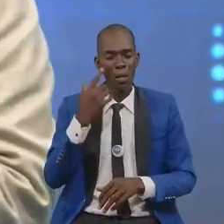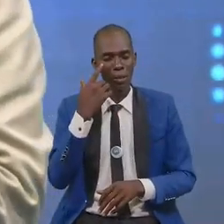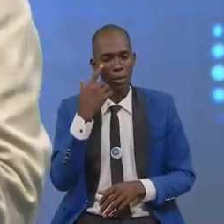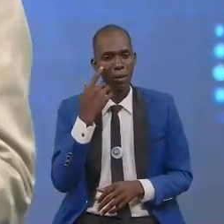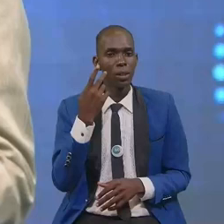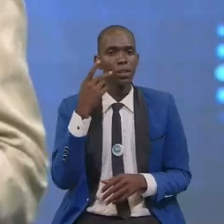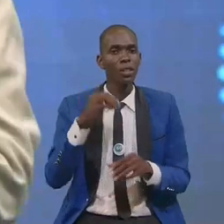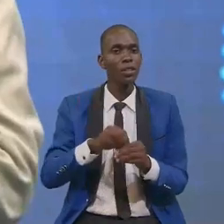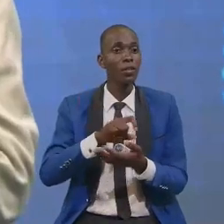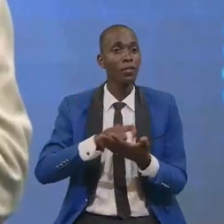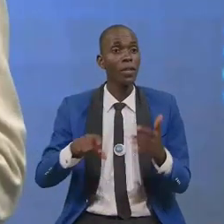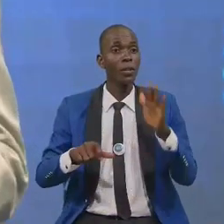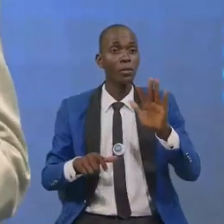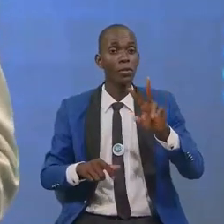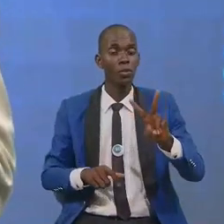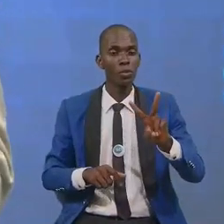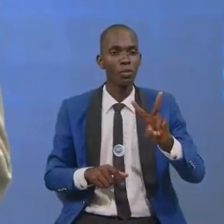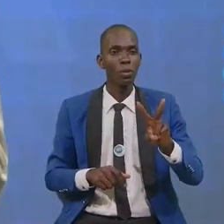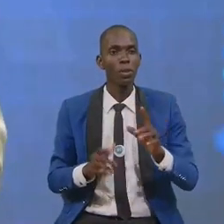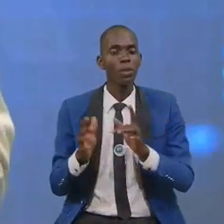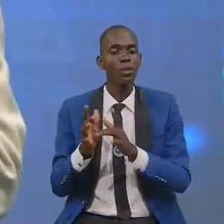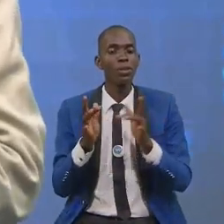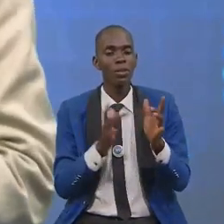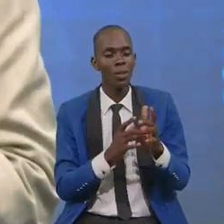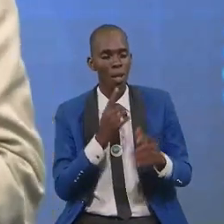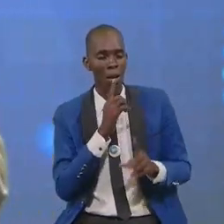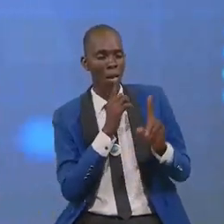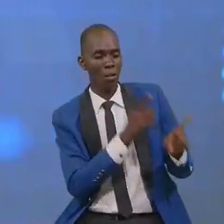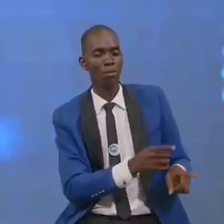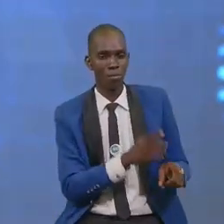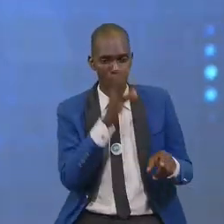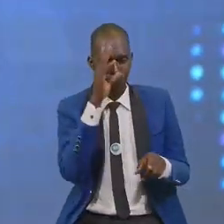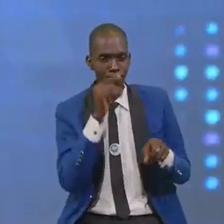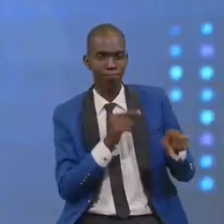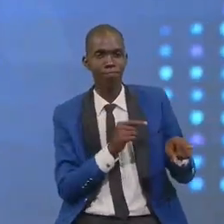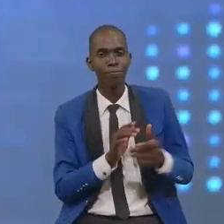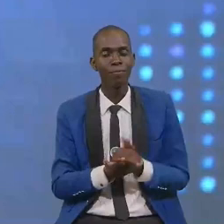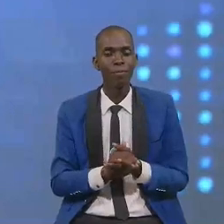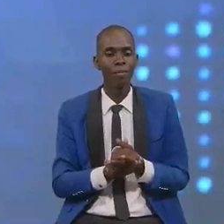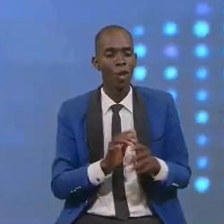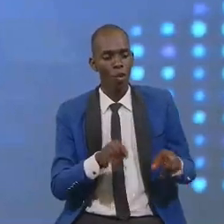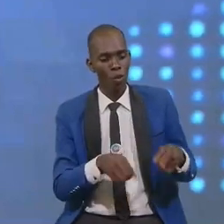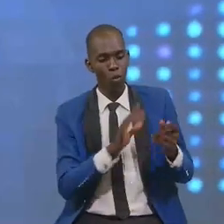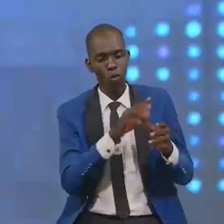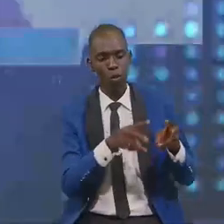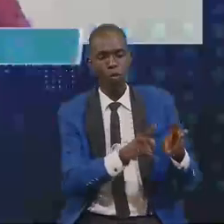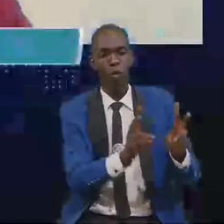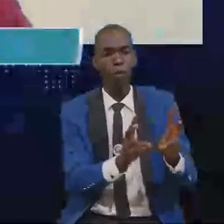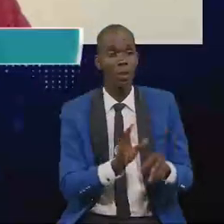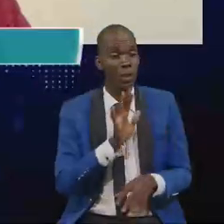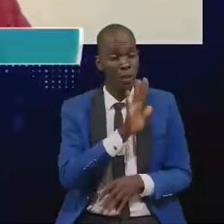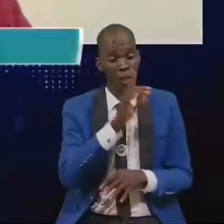verset 52 verset 52 et Jésus lui dit va ta foi